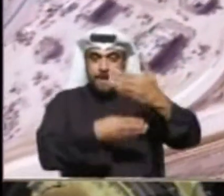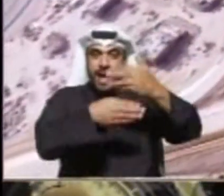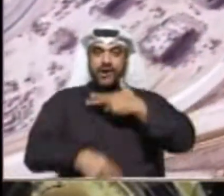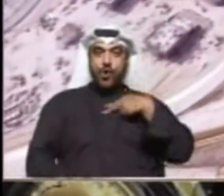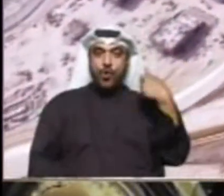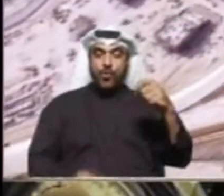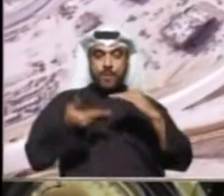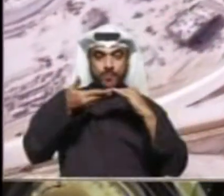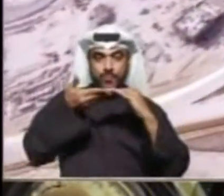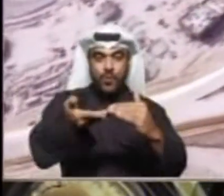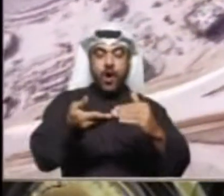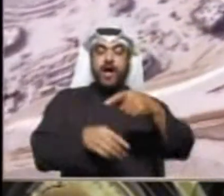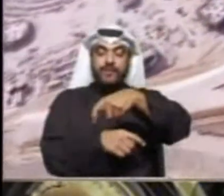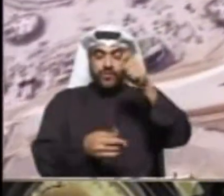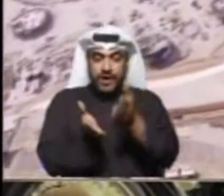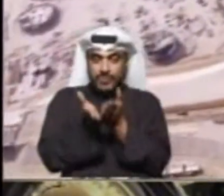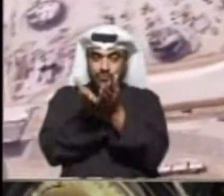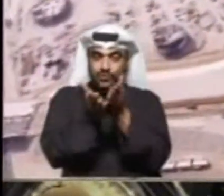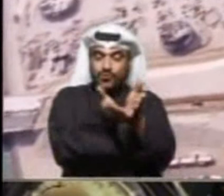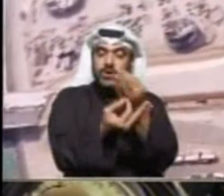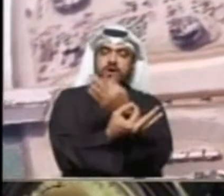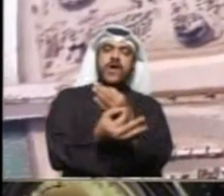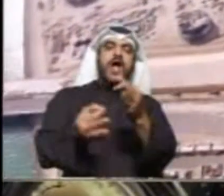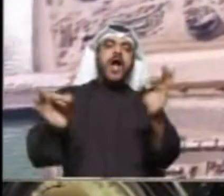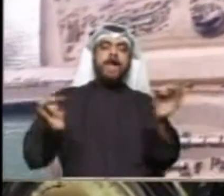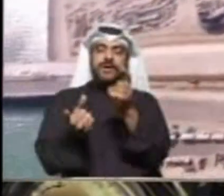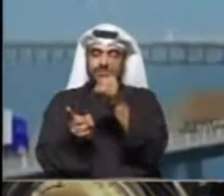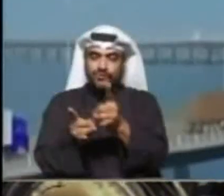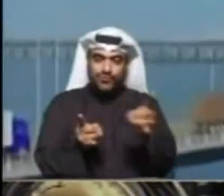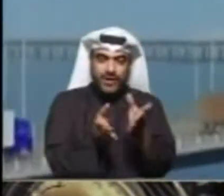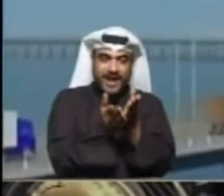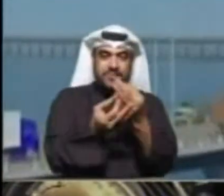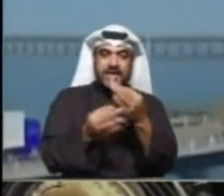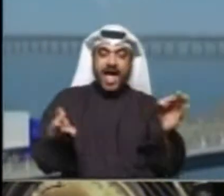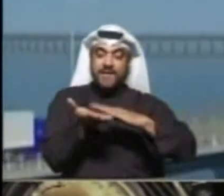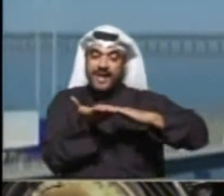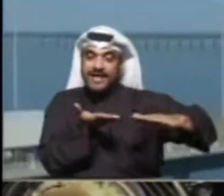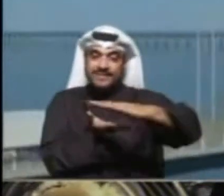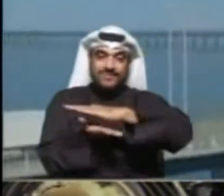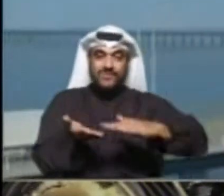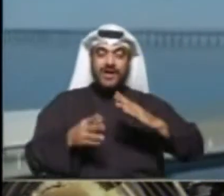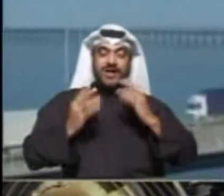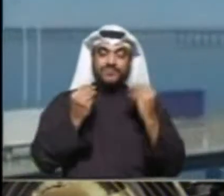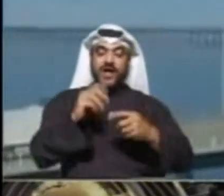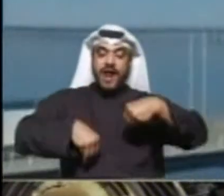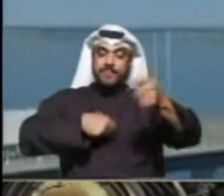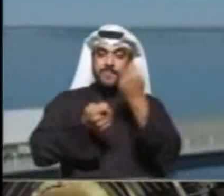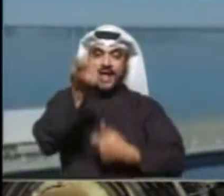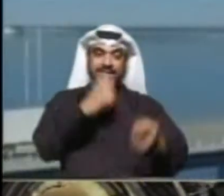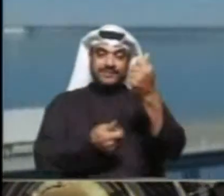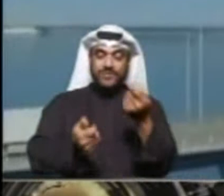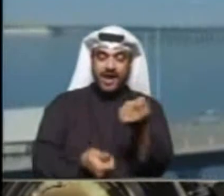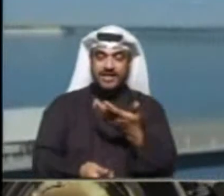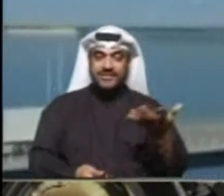تخدم الجسر ومارينا ومساحات خضراء، إضافة إلى مساحات مخصصة للاستثمار